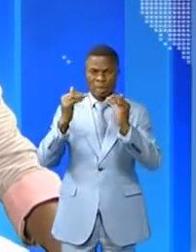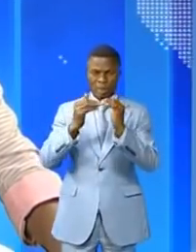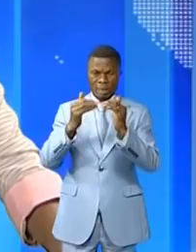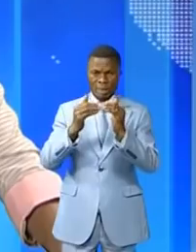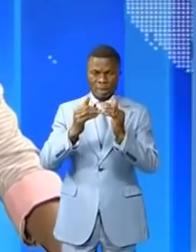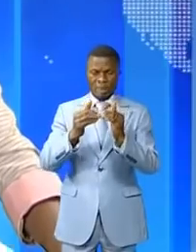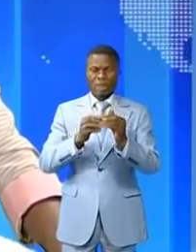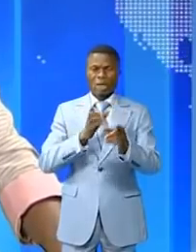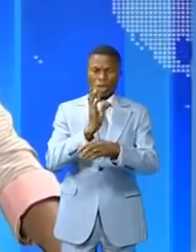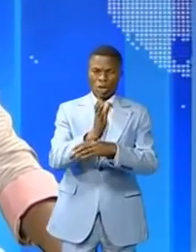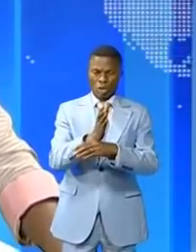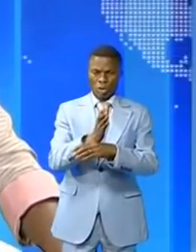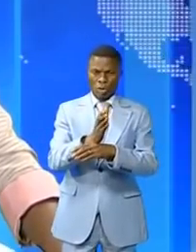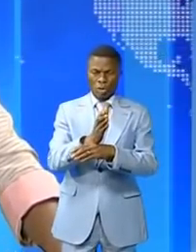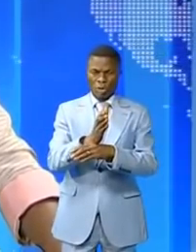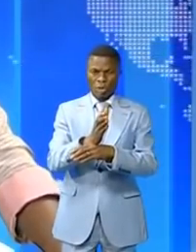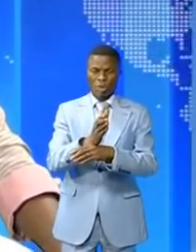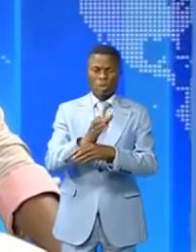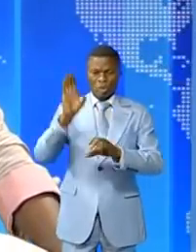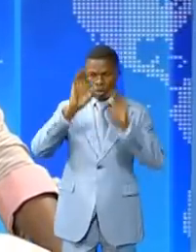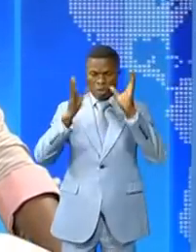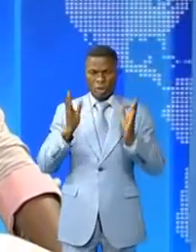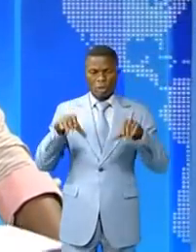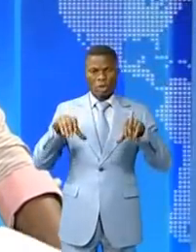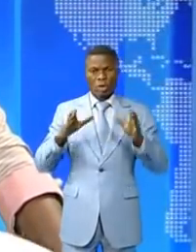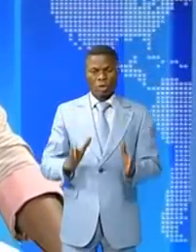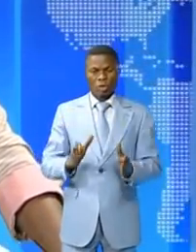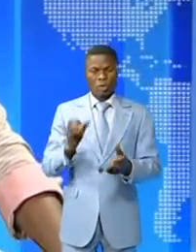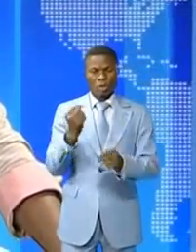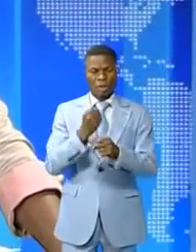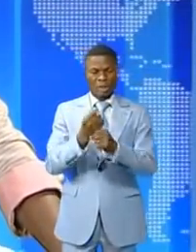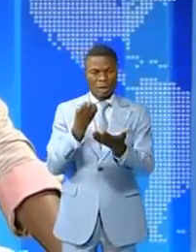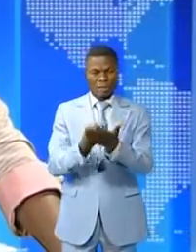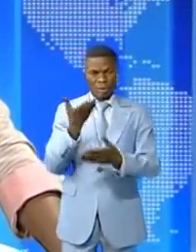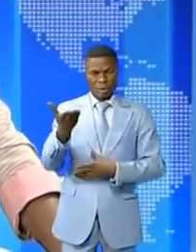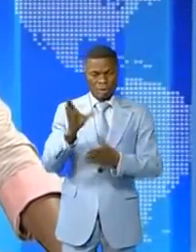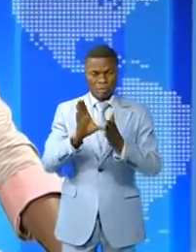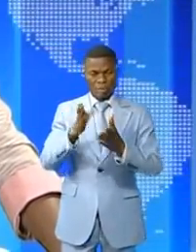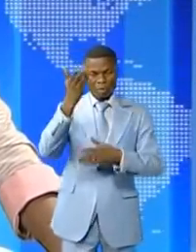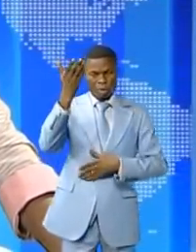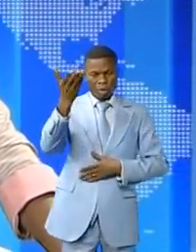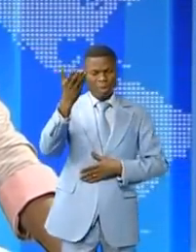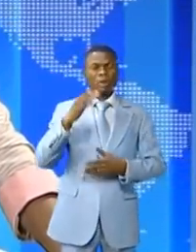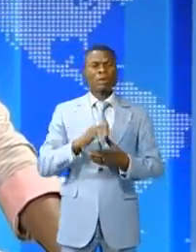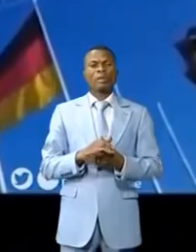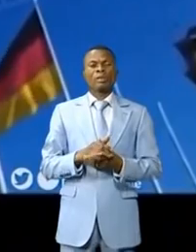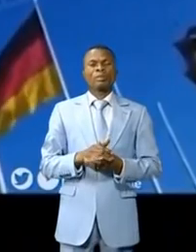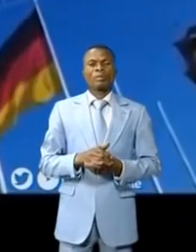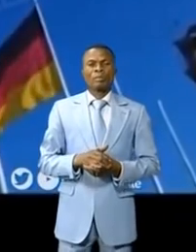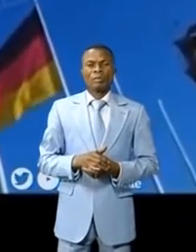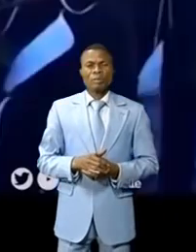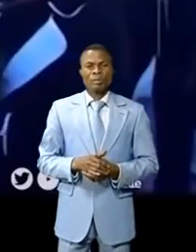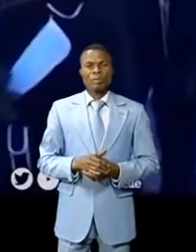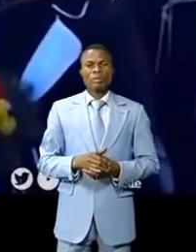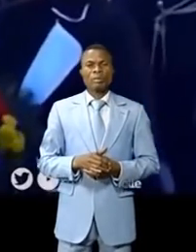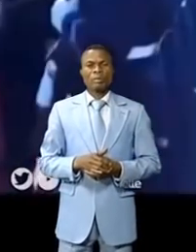des orientations de l'apport des scientifiques congolais à cette politique économique. Pierre Ombou Saïdi pour le reportage. Le